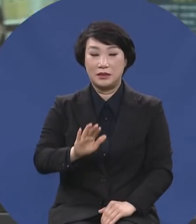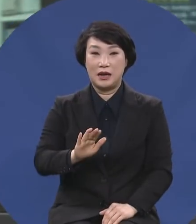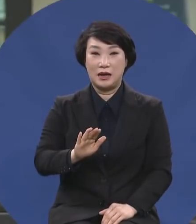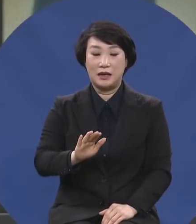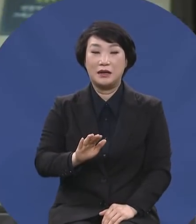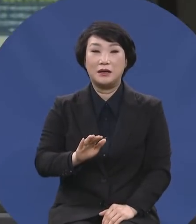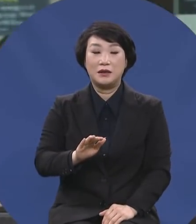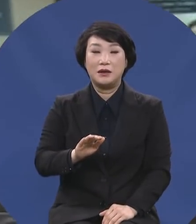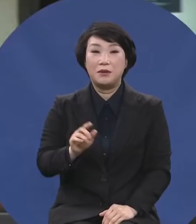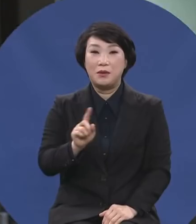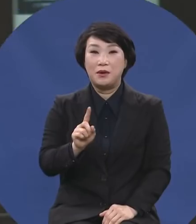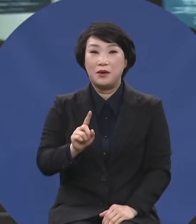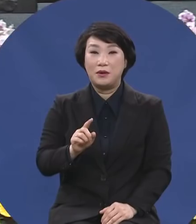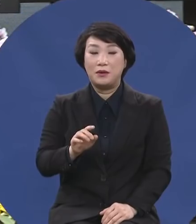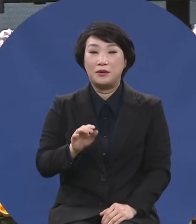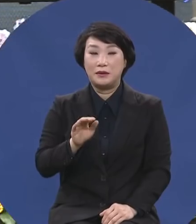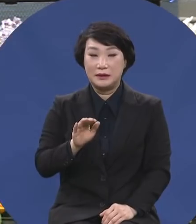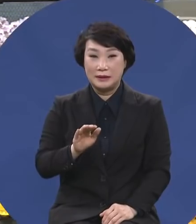폐일원하고